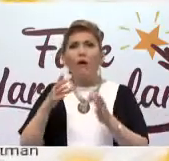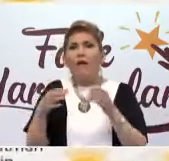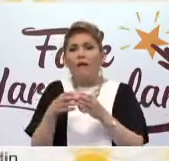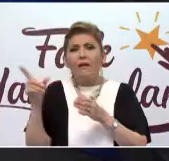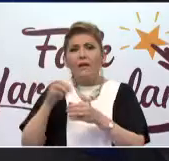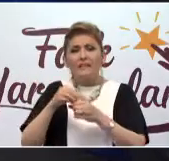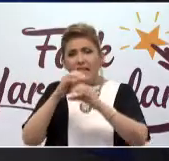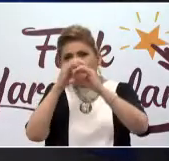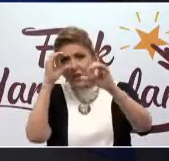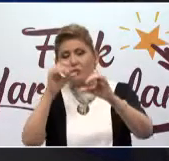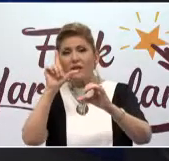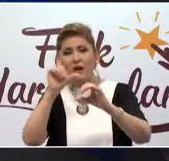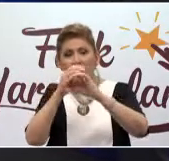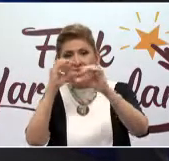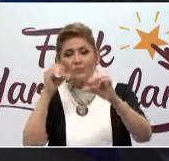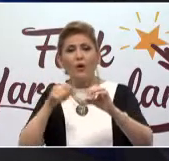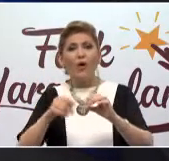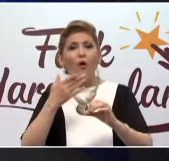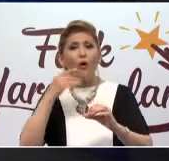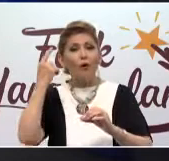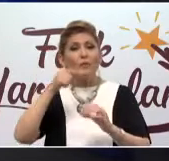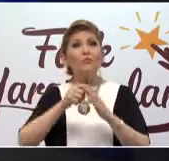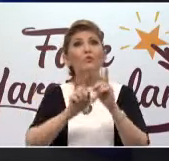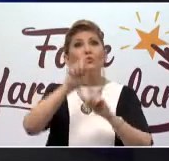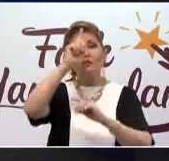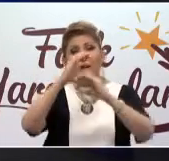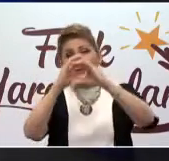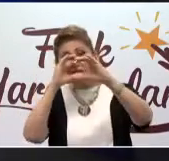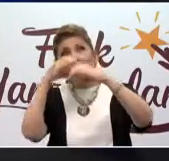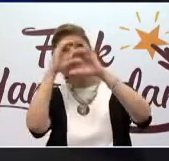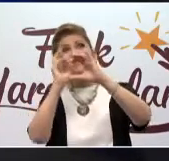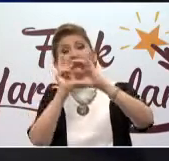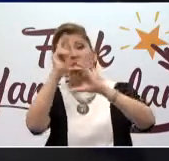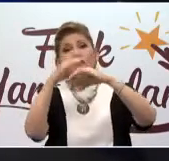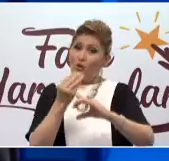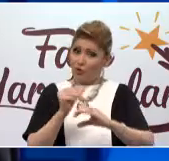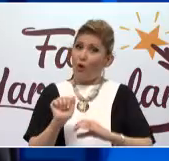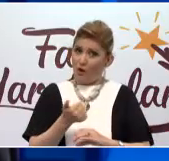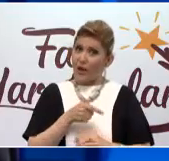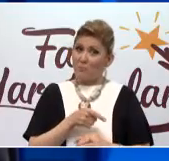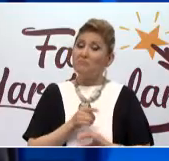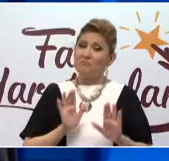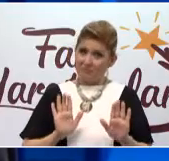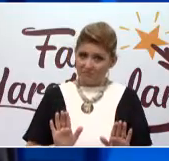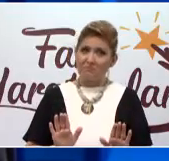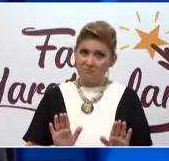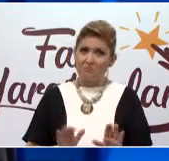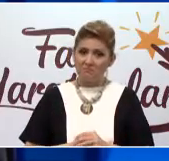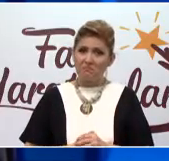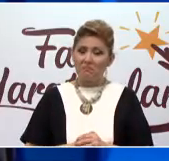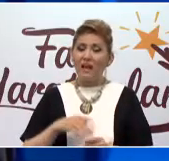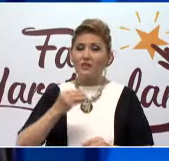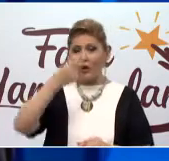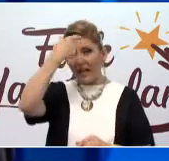olduğunu düşündüklerini, oysa ki hocalarının ona uzayı göstermek istediğini anlatmıştı. Evet. Kesinlikle